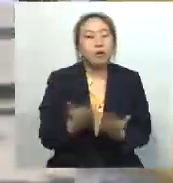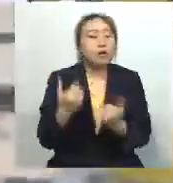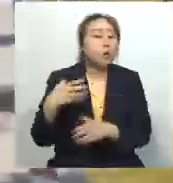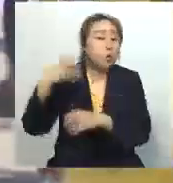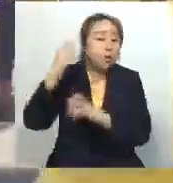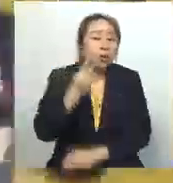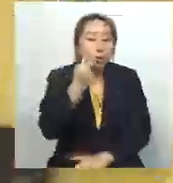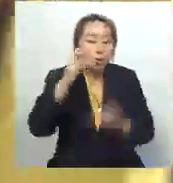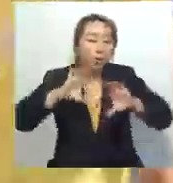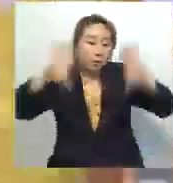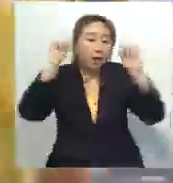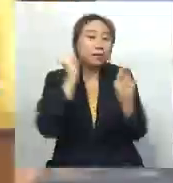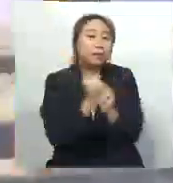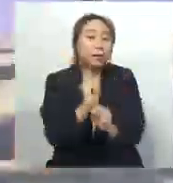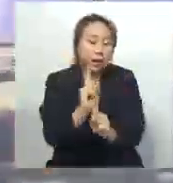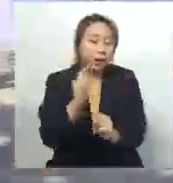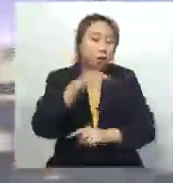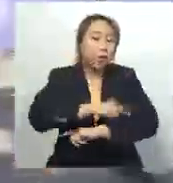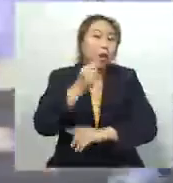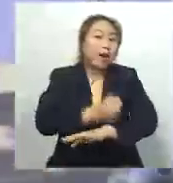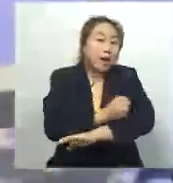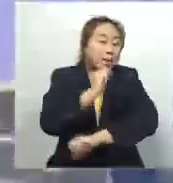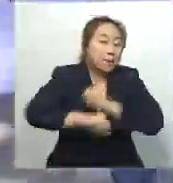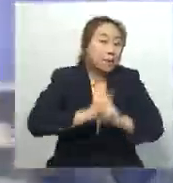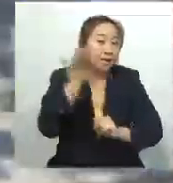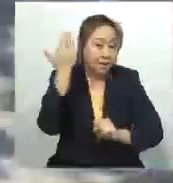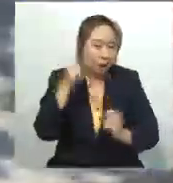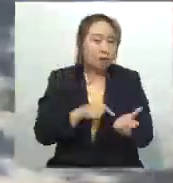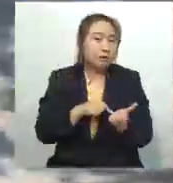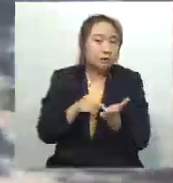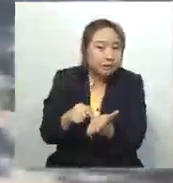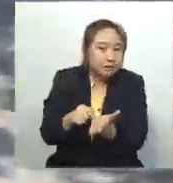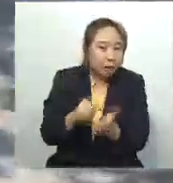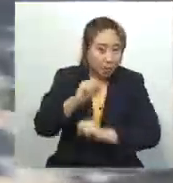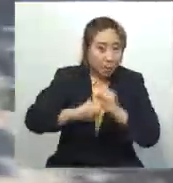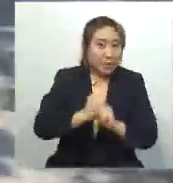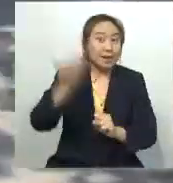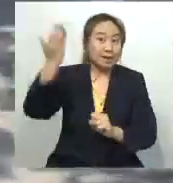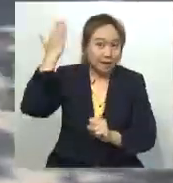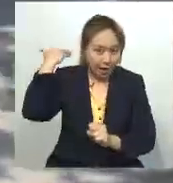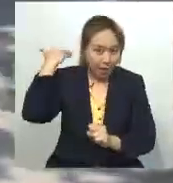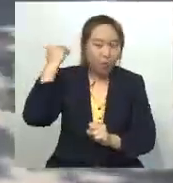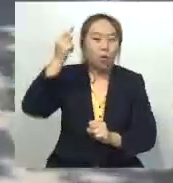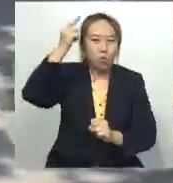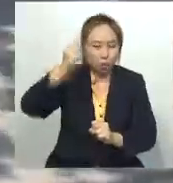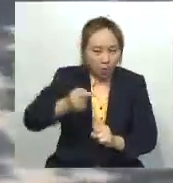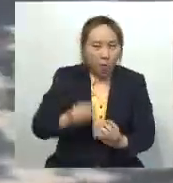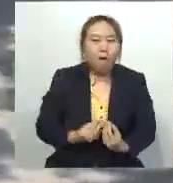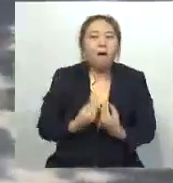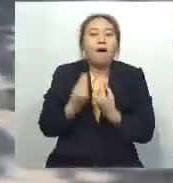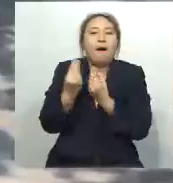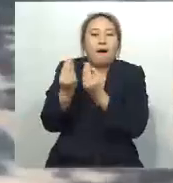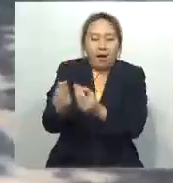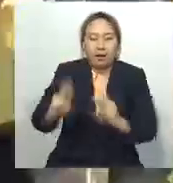อนไปดูผลงานของรัฐบาลนะครับข้อเรียกร้องวันแรงงานในปีที่ผ่านมาย้ำว่าเกิดขึ้นในปีที่ผ่านมานะครับก็คงต้องยกเครดิตนะครับให้ท